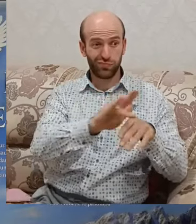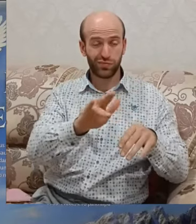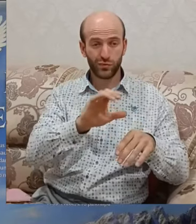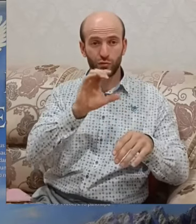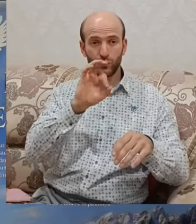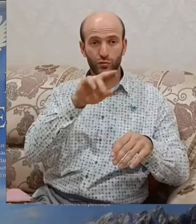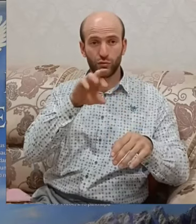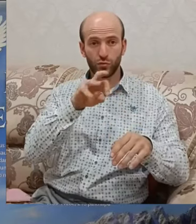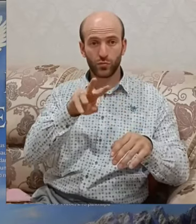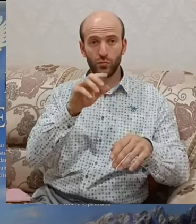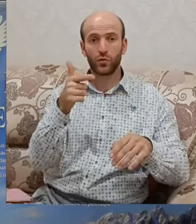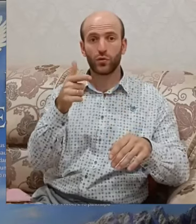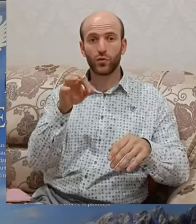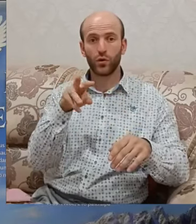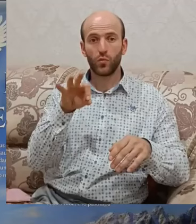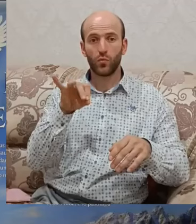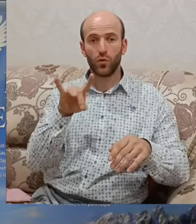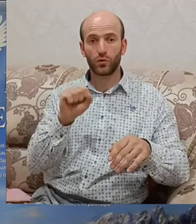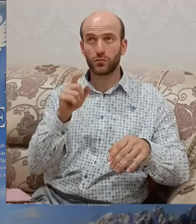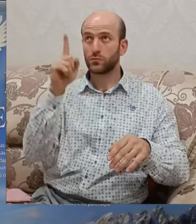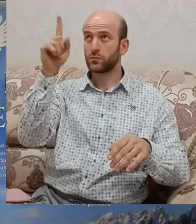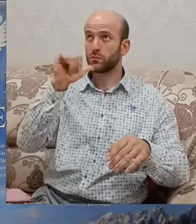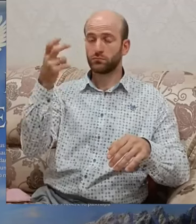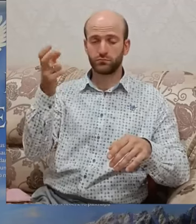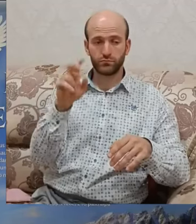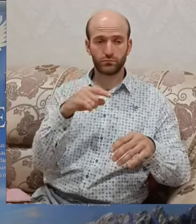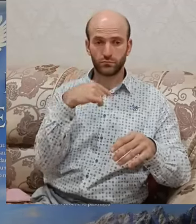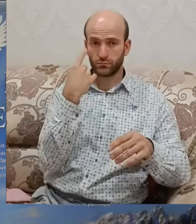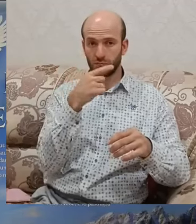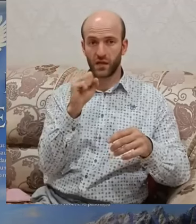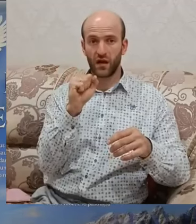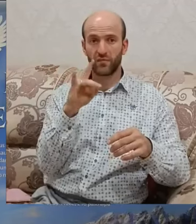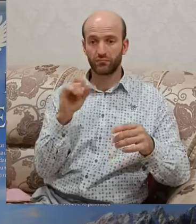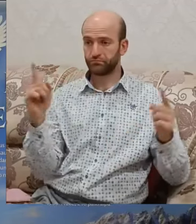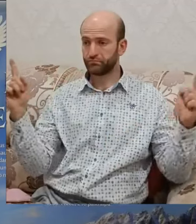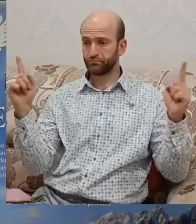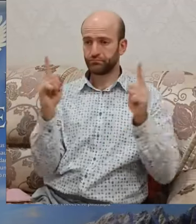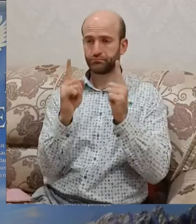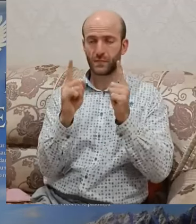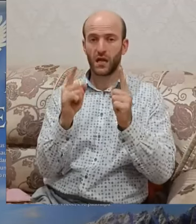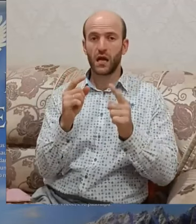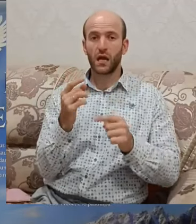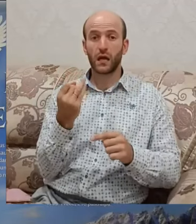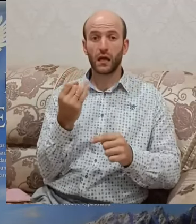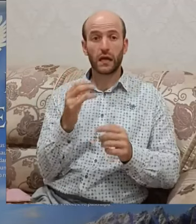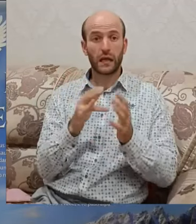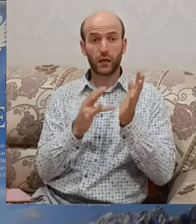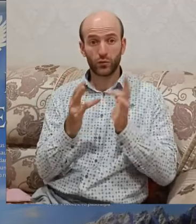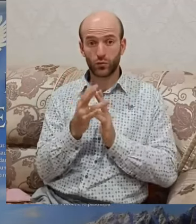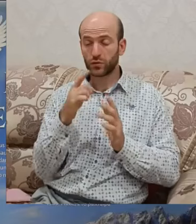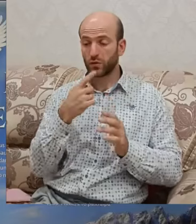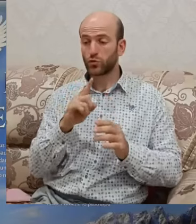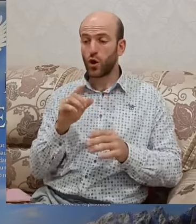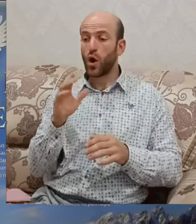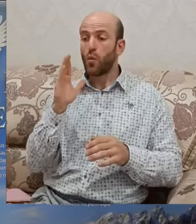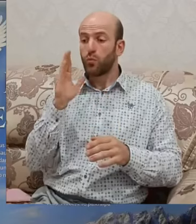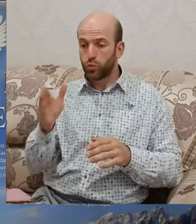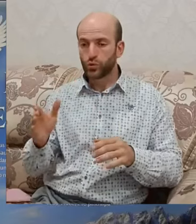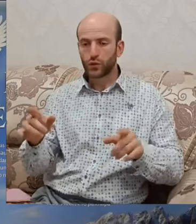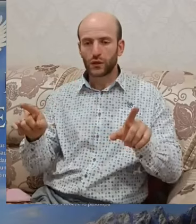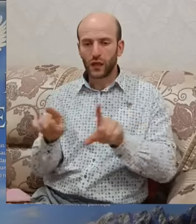pats nutiks šiai karališkai sėklai. Иисус сказал, что то же самое случится и с этим царским семенем. Brolis Branhamas 6